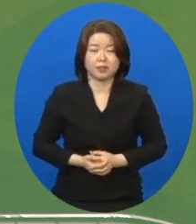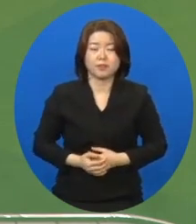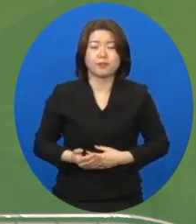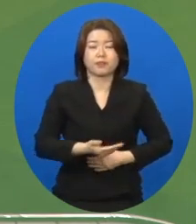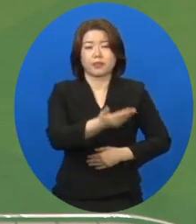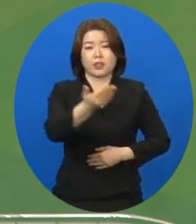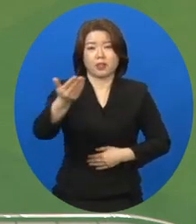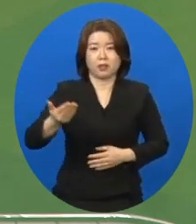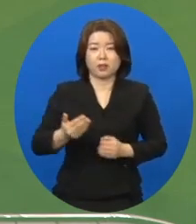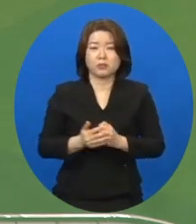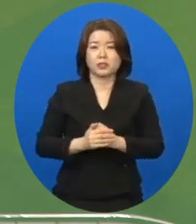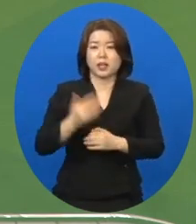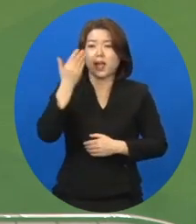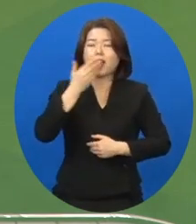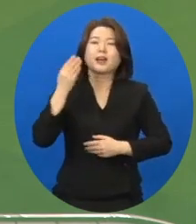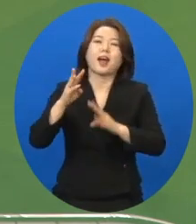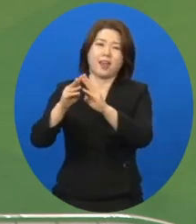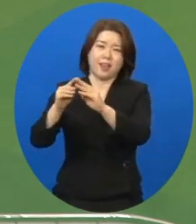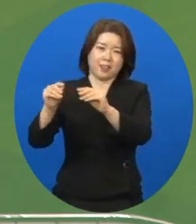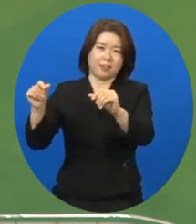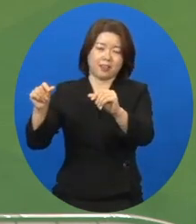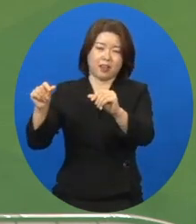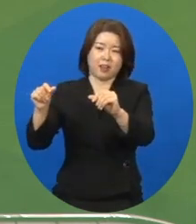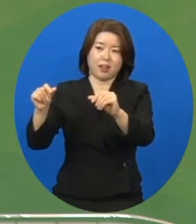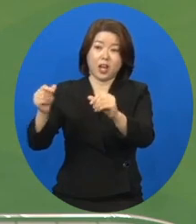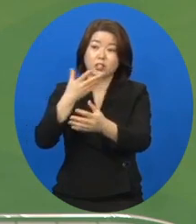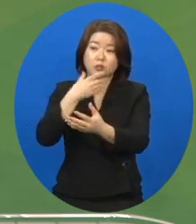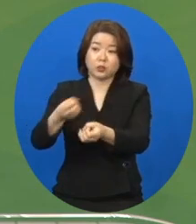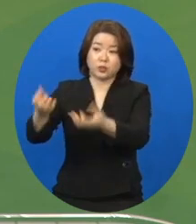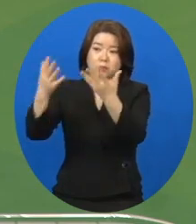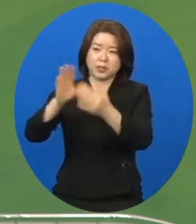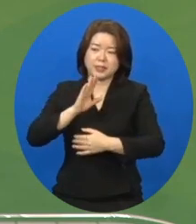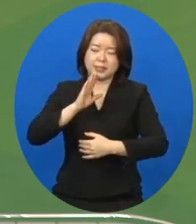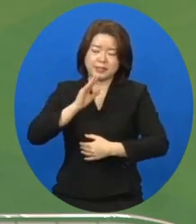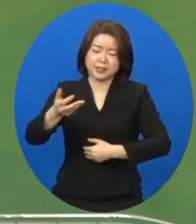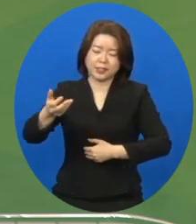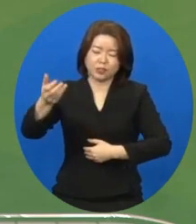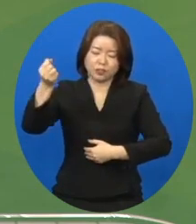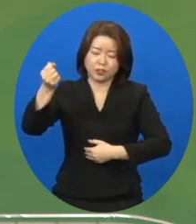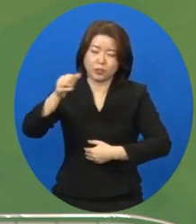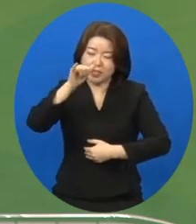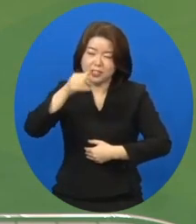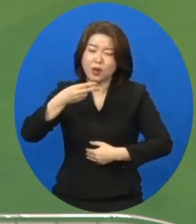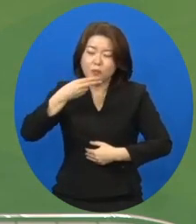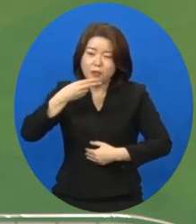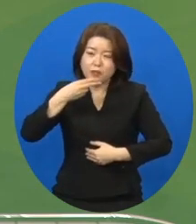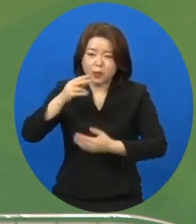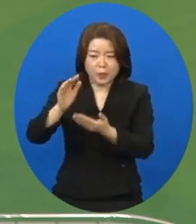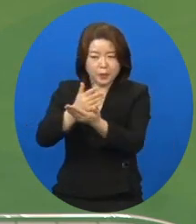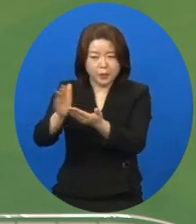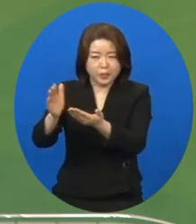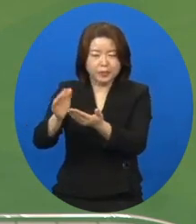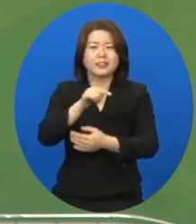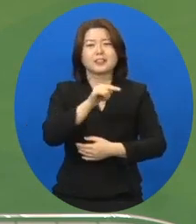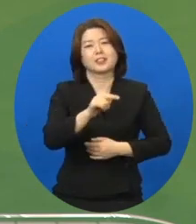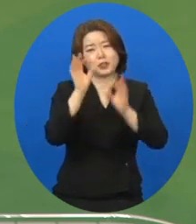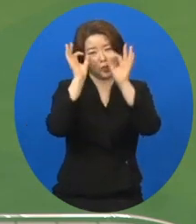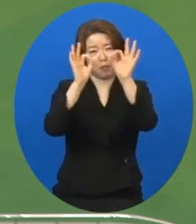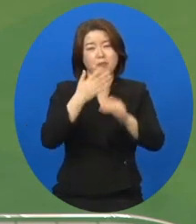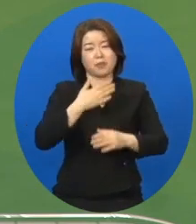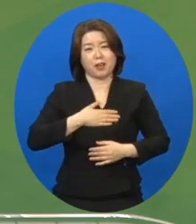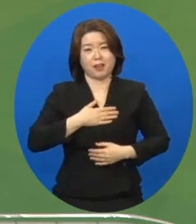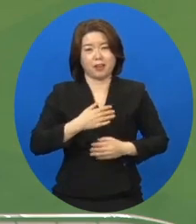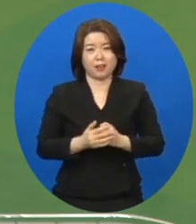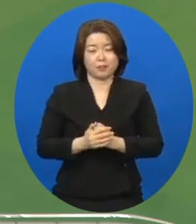여러분이 가나안의 축복을 실제로 누리고 있는지 아닌지는 거기서 결정나는 거예요. 요단강을 건너야